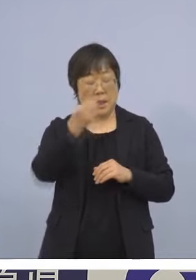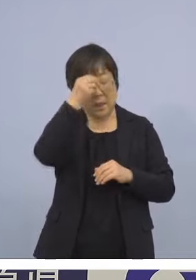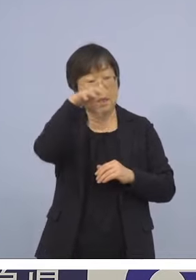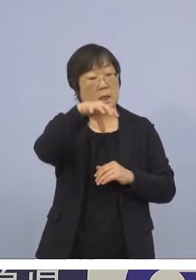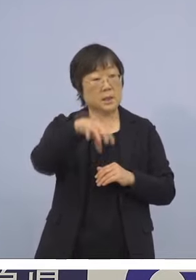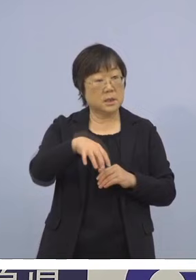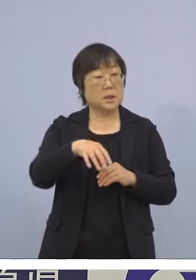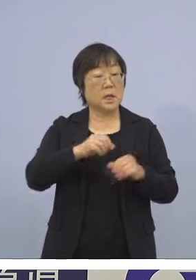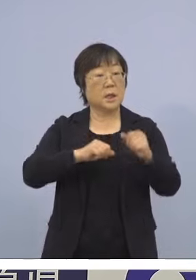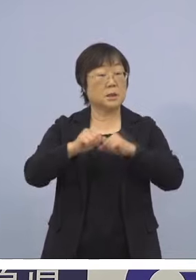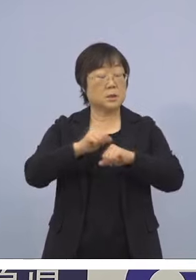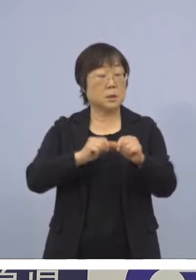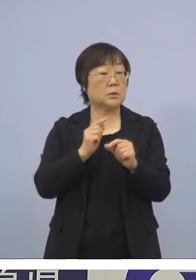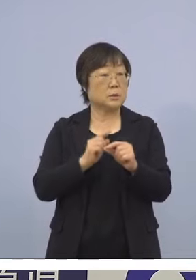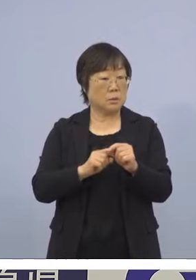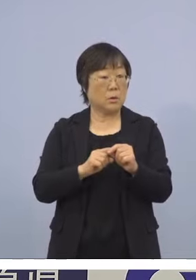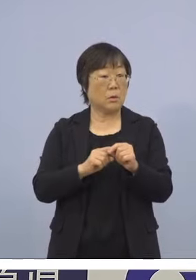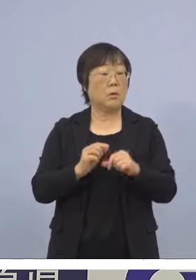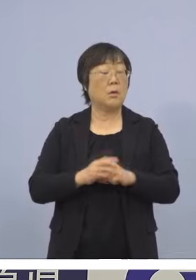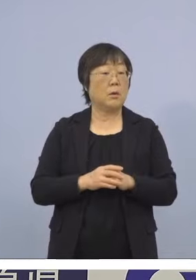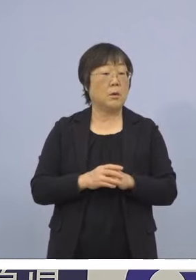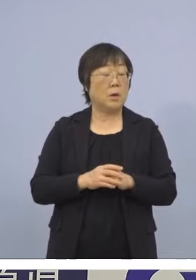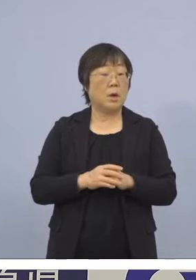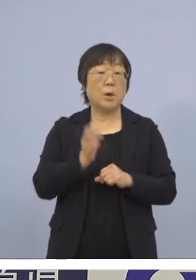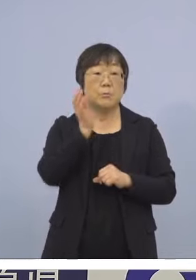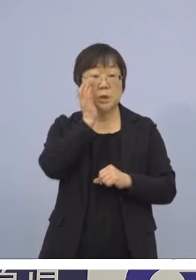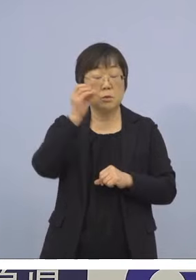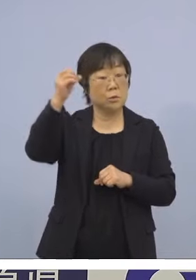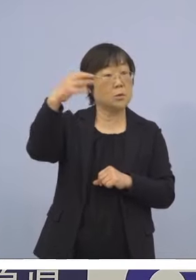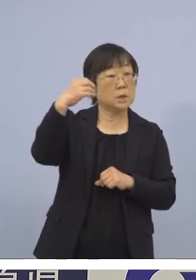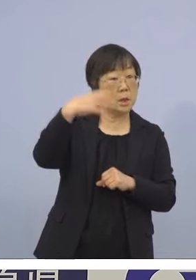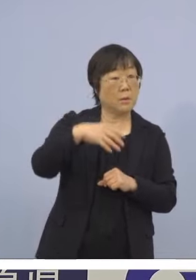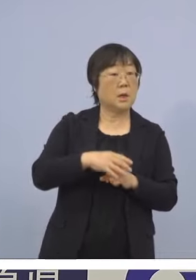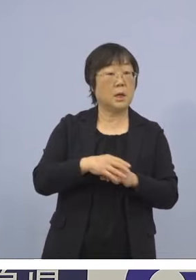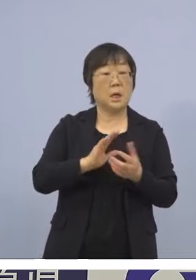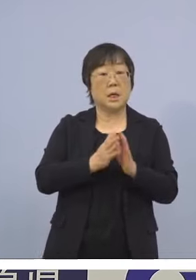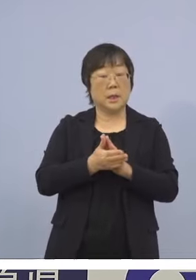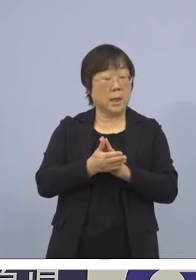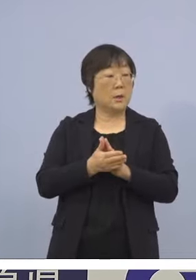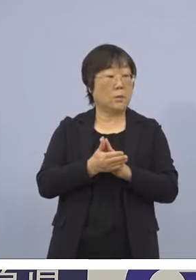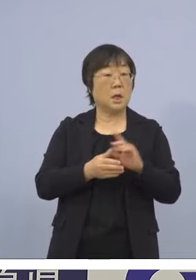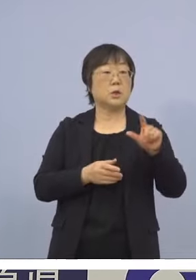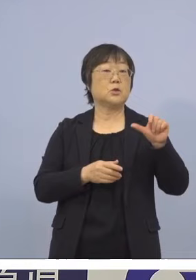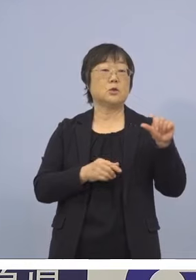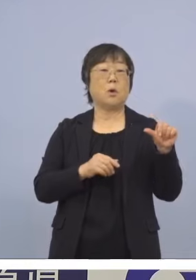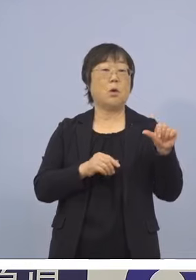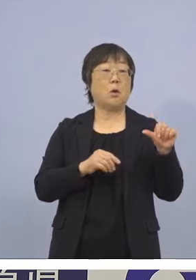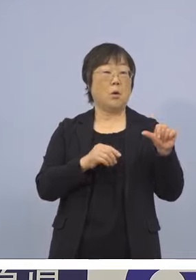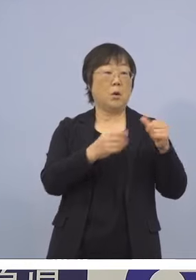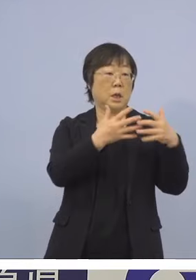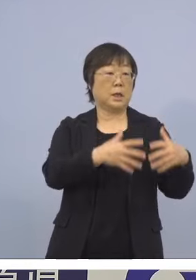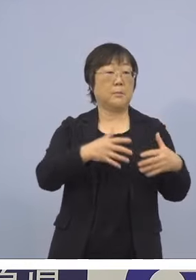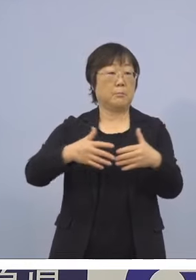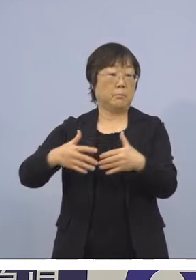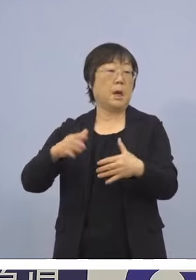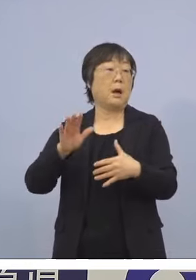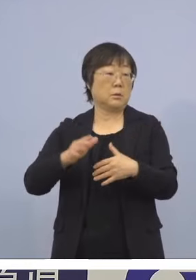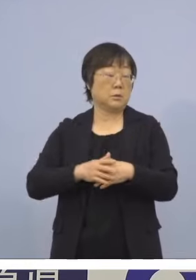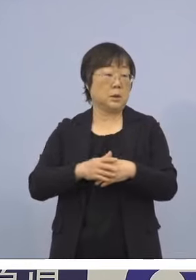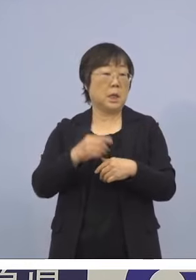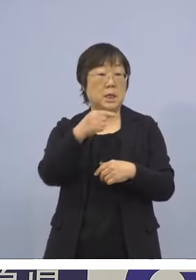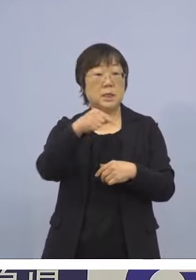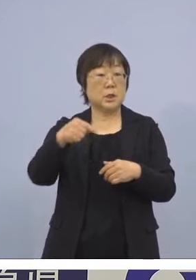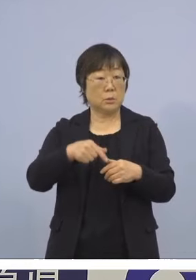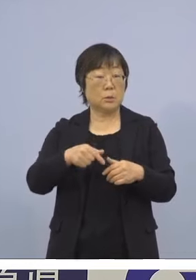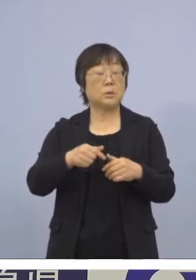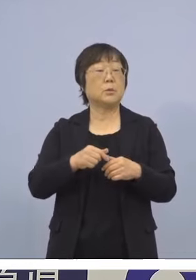ているウォーターシャワー、こういったものの整備、我が県には15基幸いにもございまして、そのうちの一部を